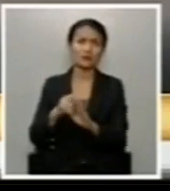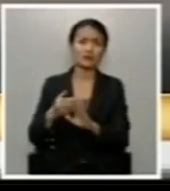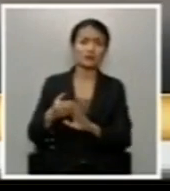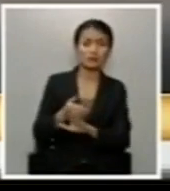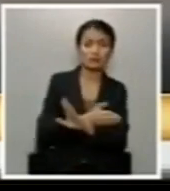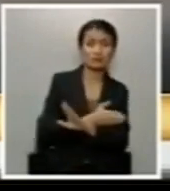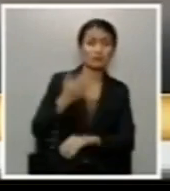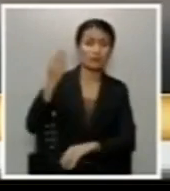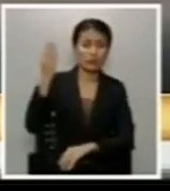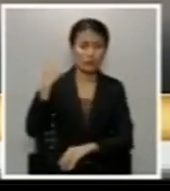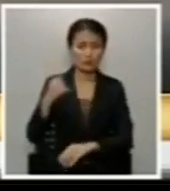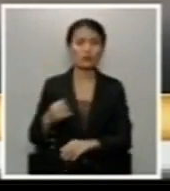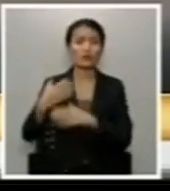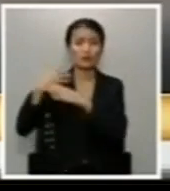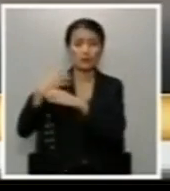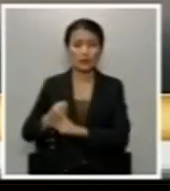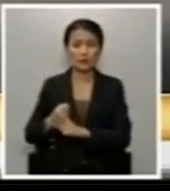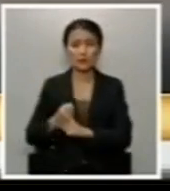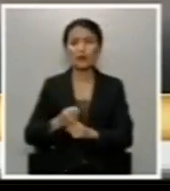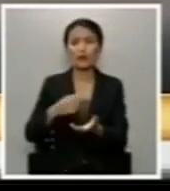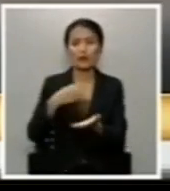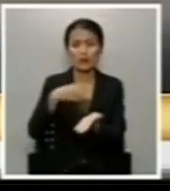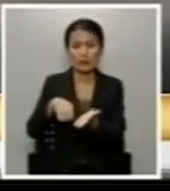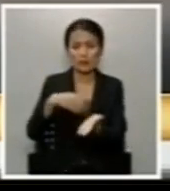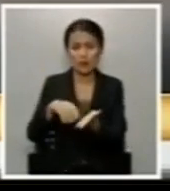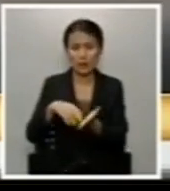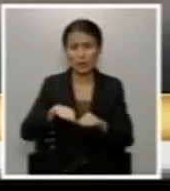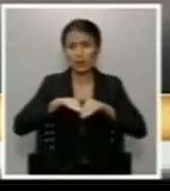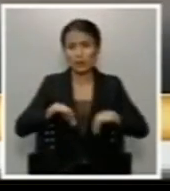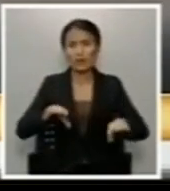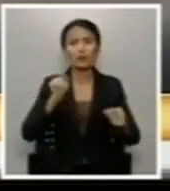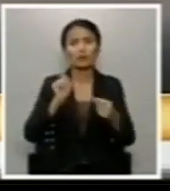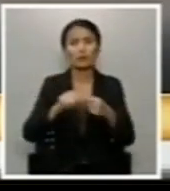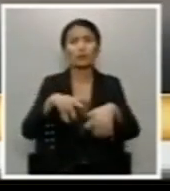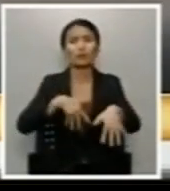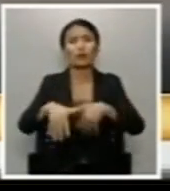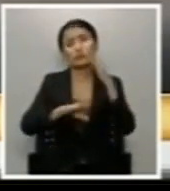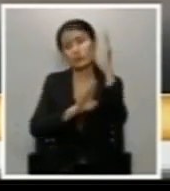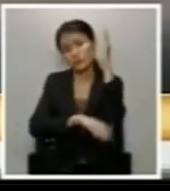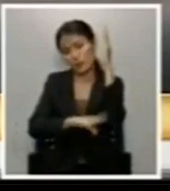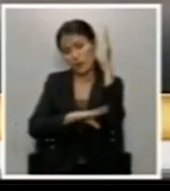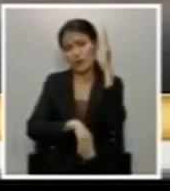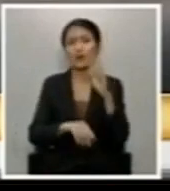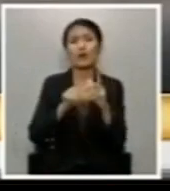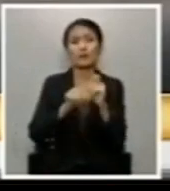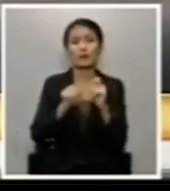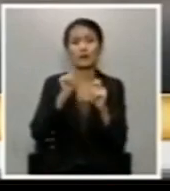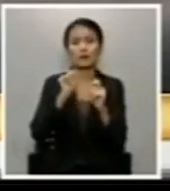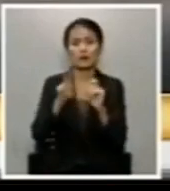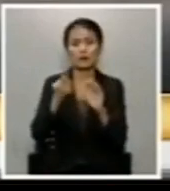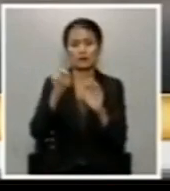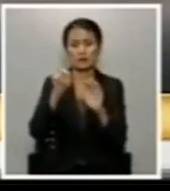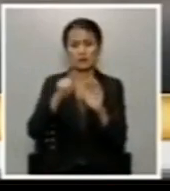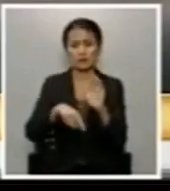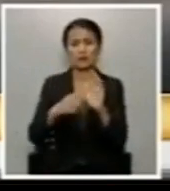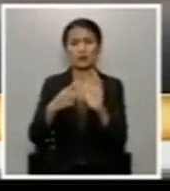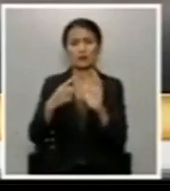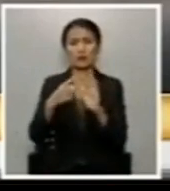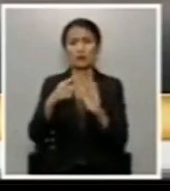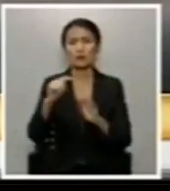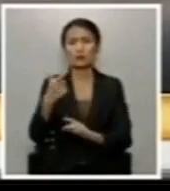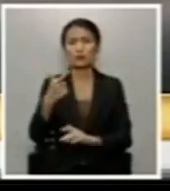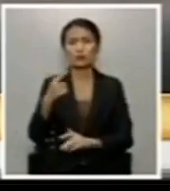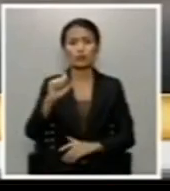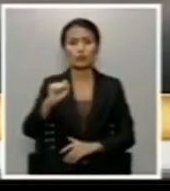าชนภาคใต้คือวาระปฏิญญาทุ่งสงค่ะสิ่งนี้ทำได้ทันทีเราสามารถสร้างซูเปอร์ไฮเ